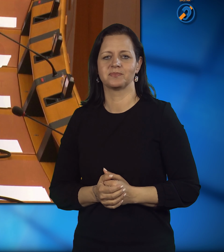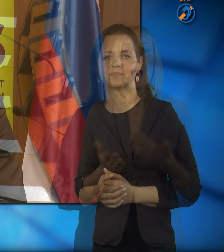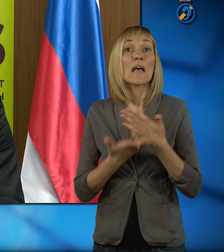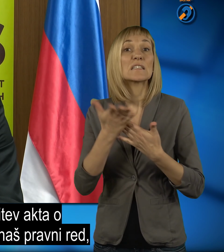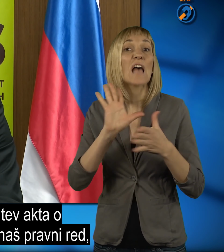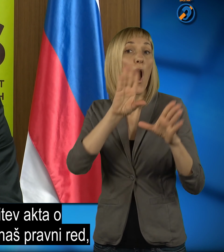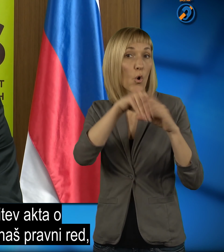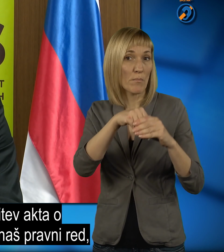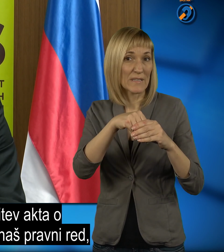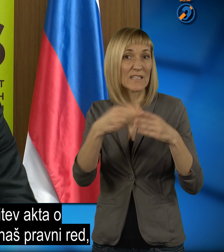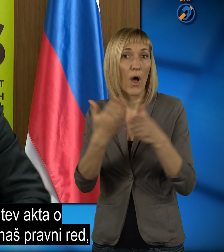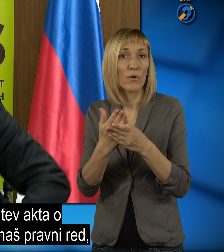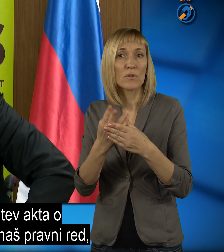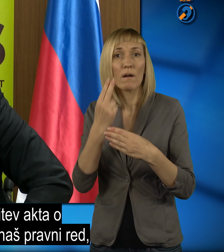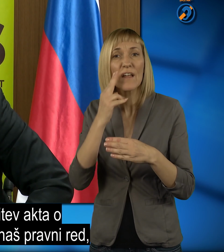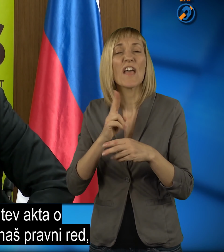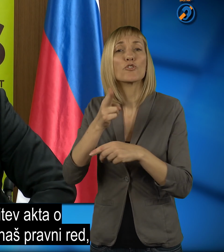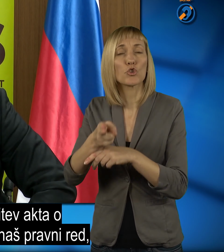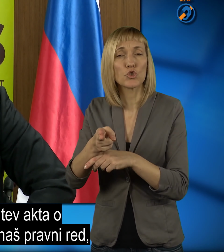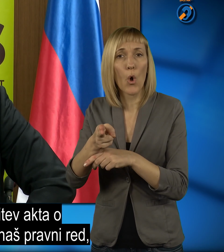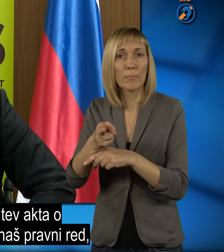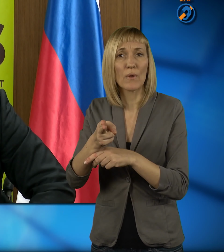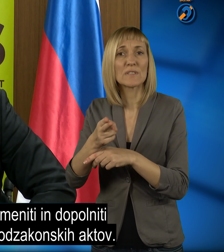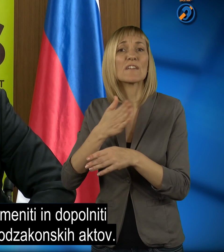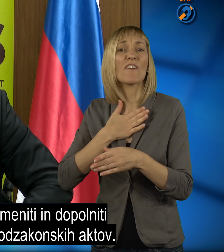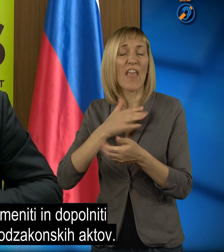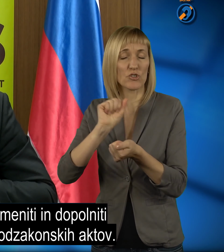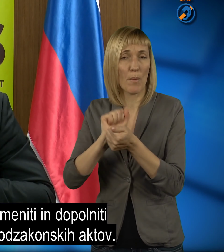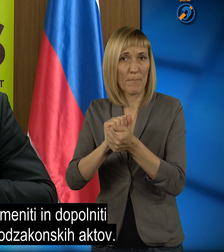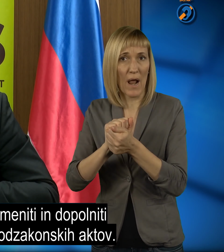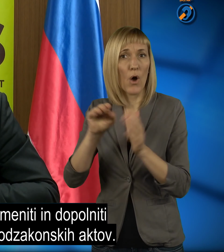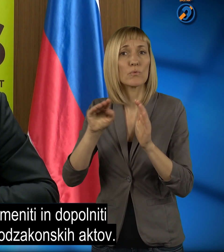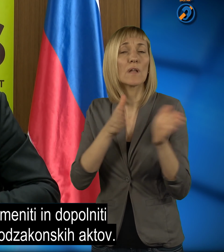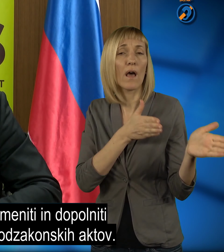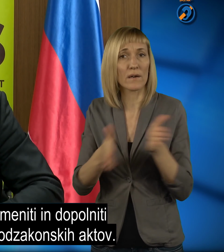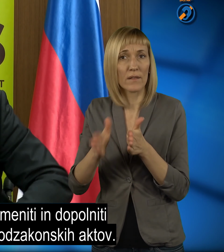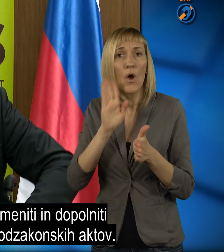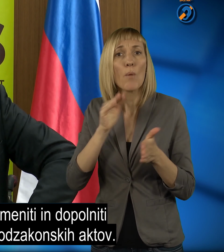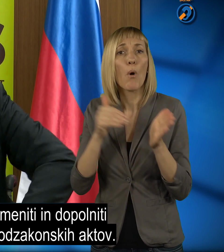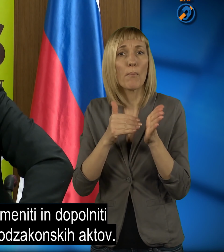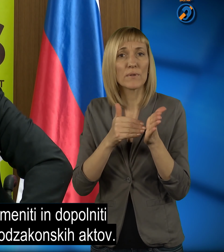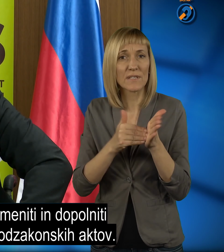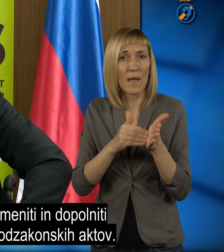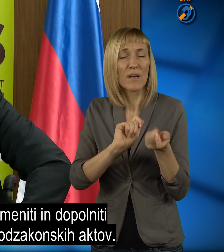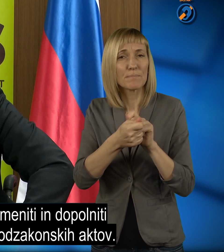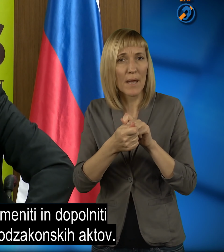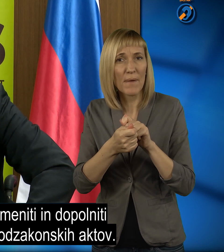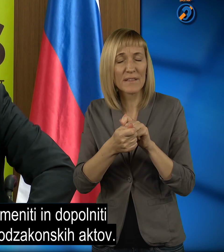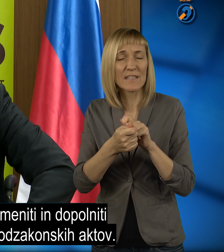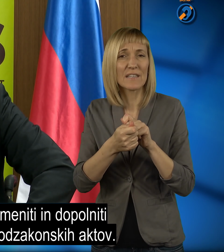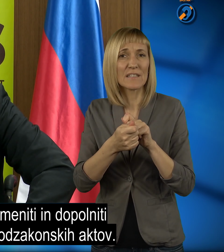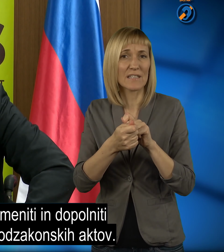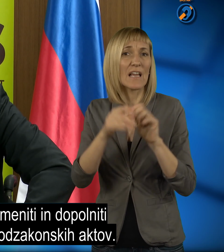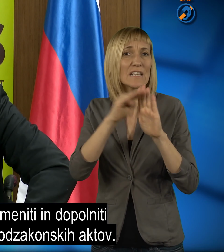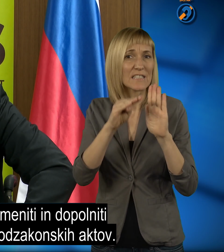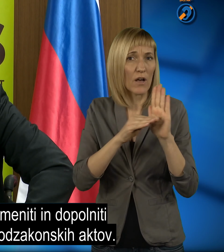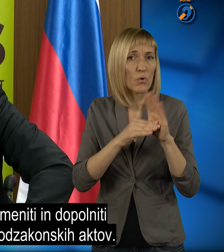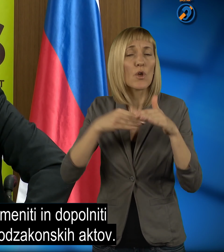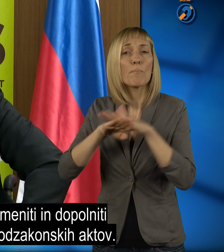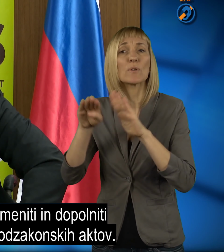Za omestitev akta o dostopnosti v naš pravni red bo potrebno spremeniti oziroma dopolniti vrsto zakonov, ter še več